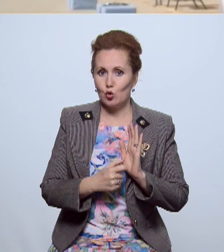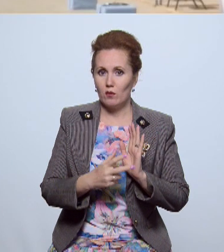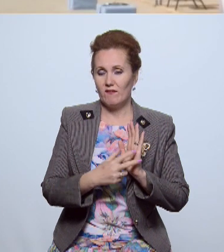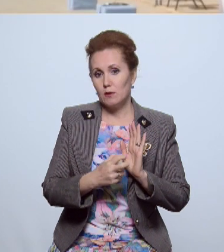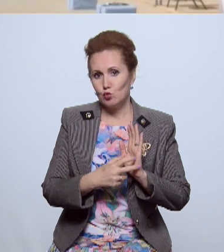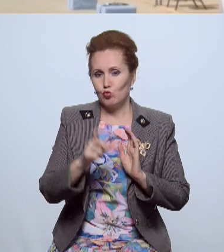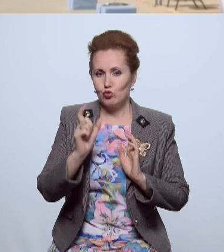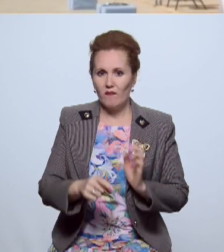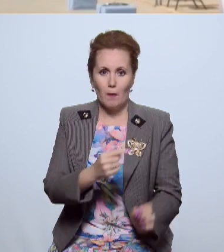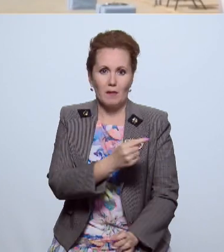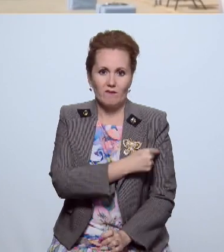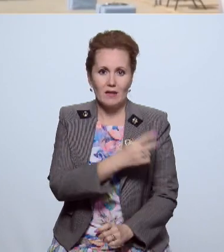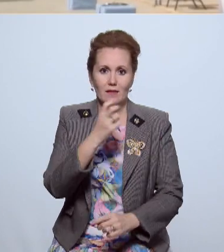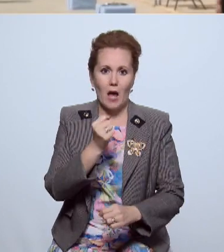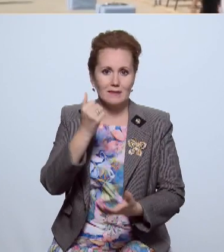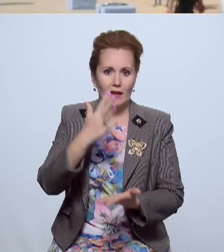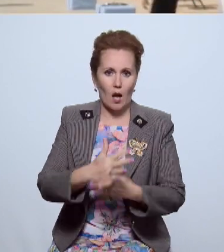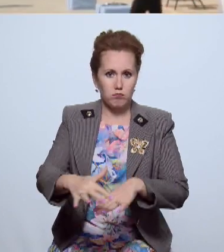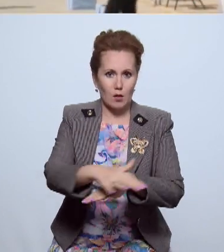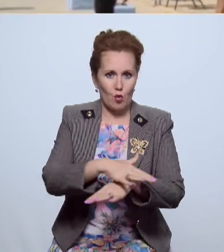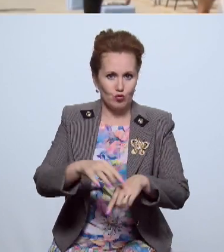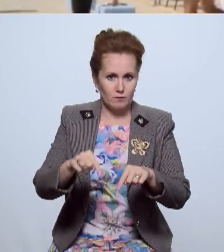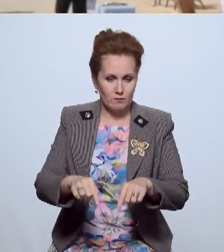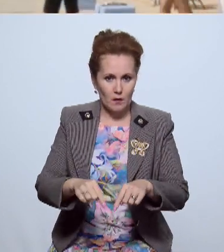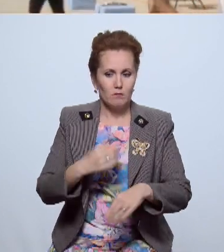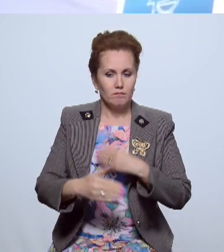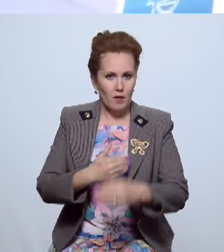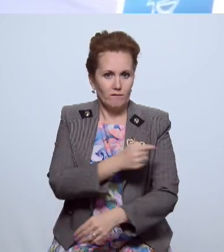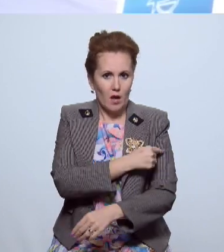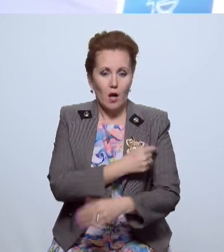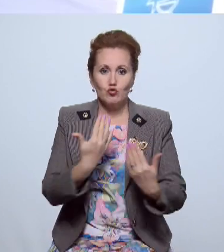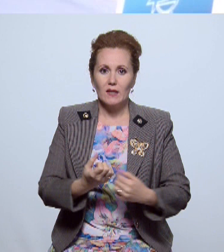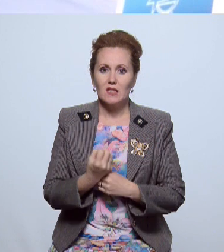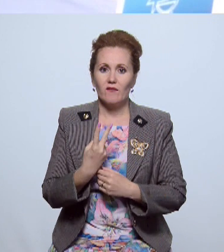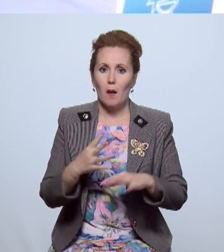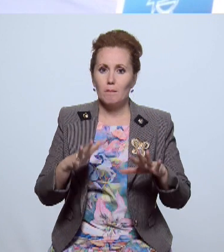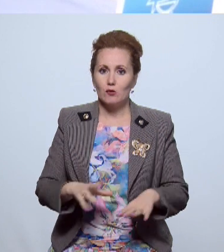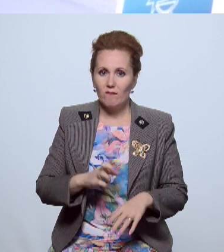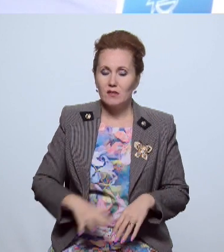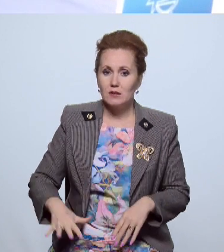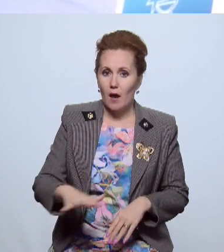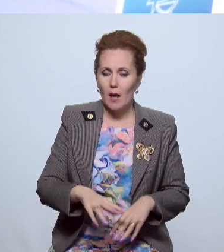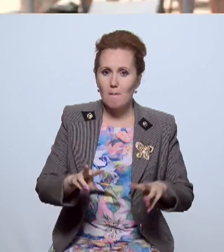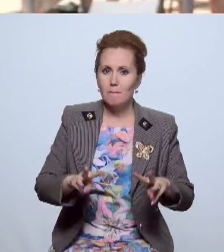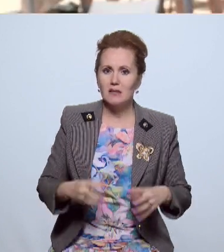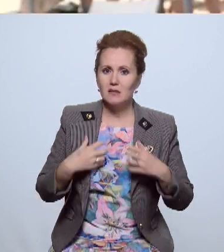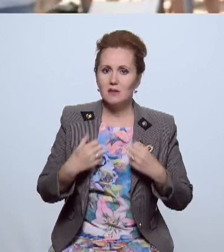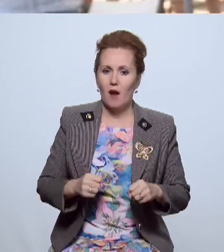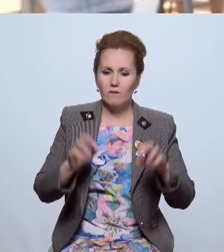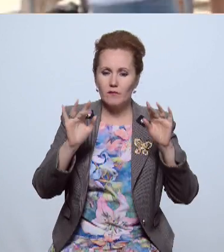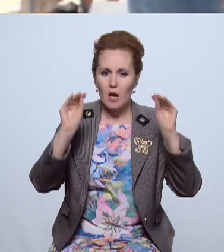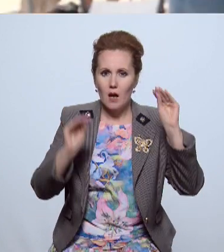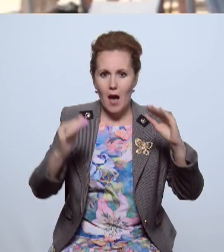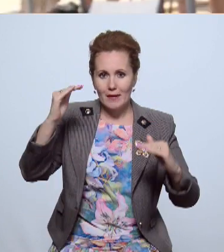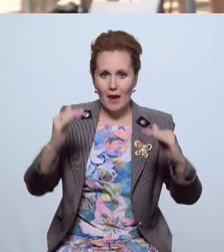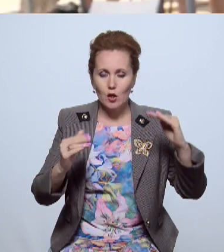площади. По темпам вакцинации республика вышла на 12-е место в стране. В Минздраве Удмуртии ведут рейтинг районов республики по